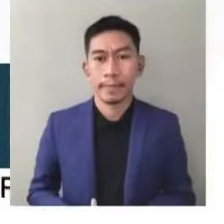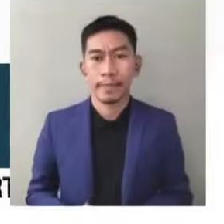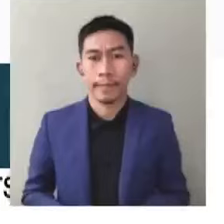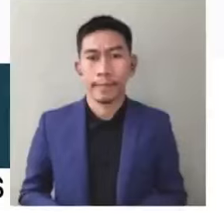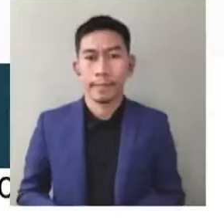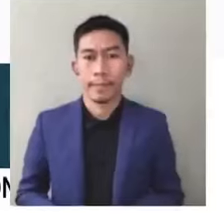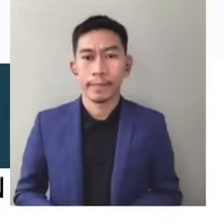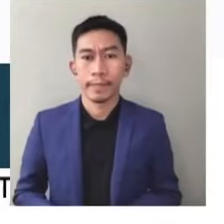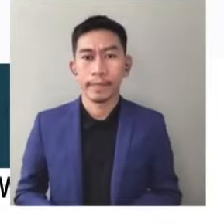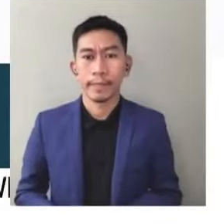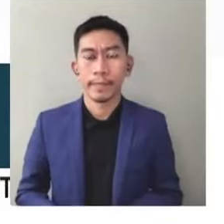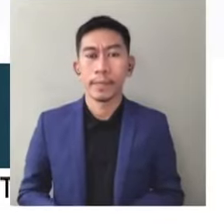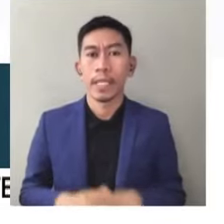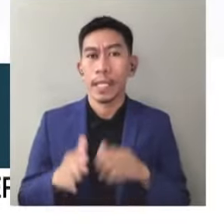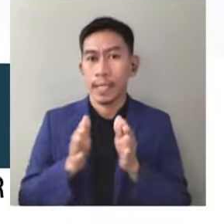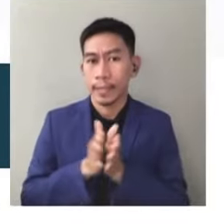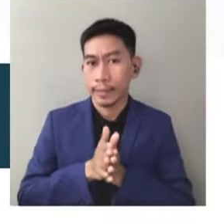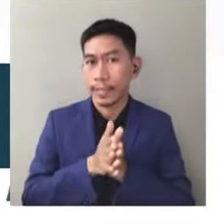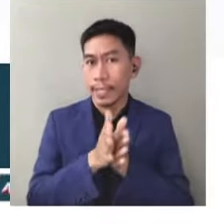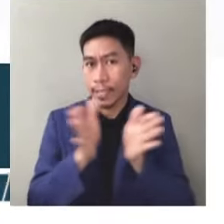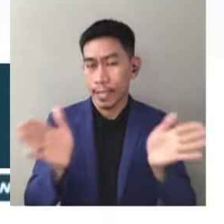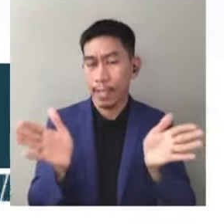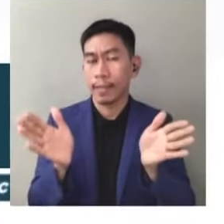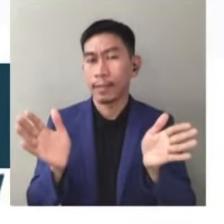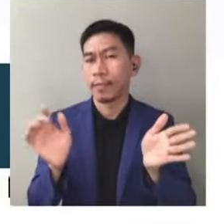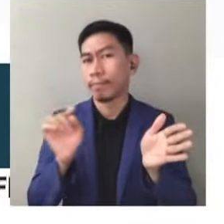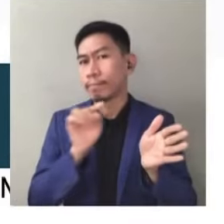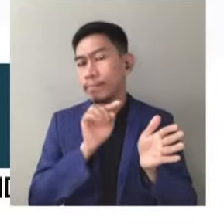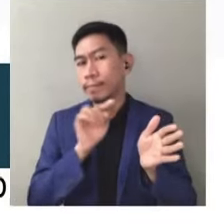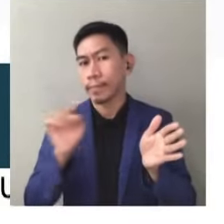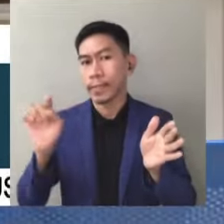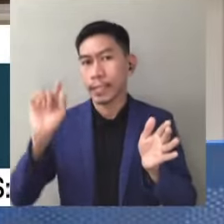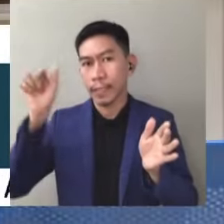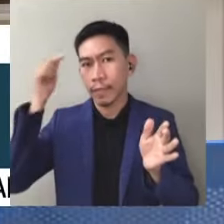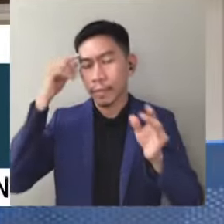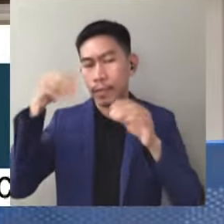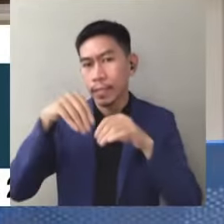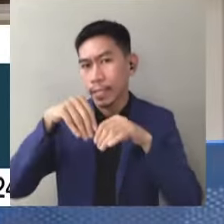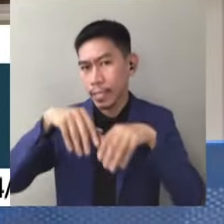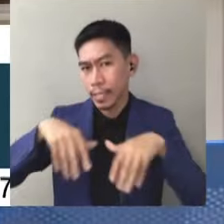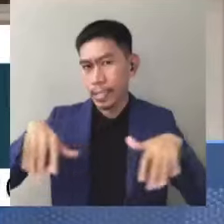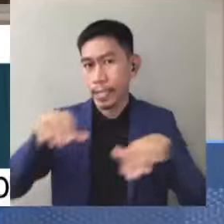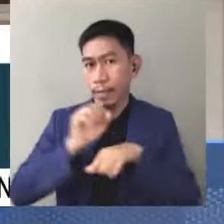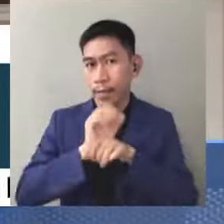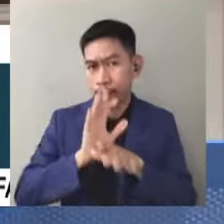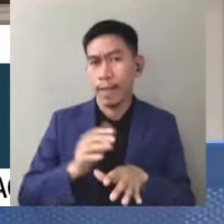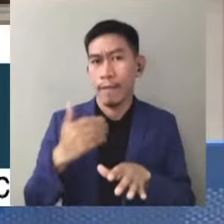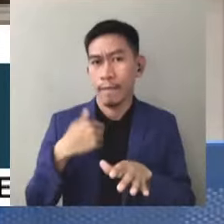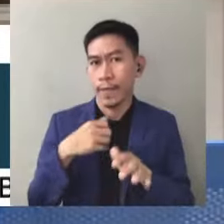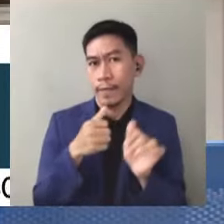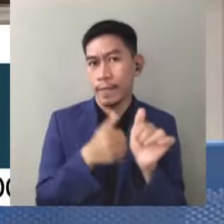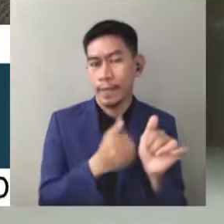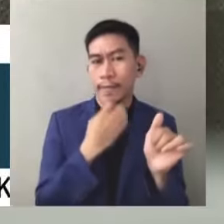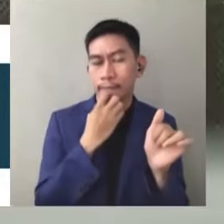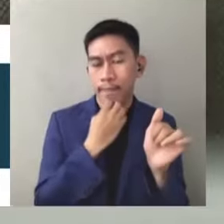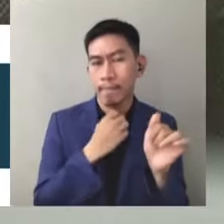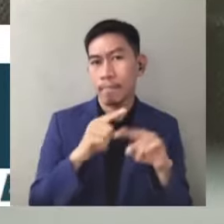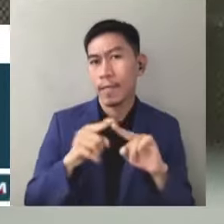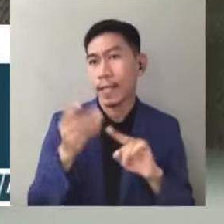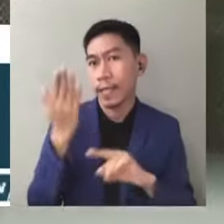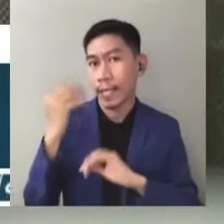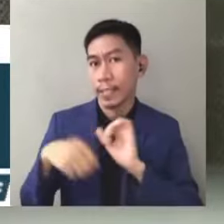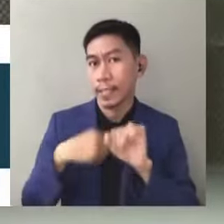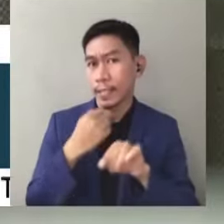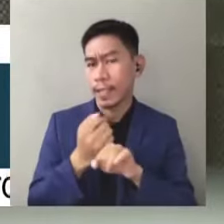Sa pangkalahatan, sumusunod naman ang ating mga kasamahan sa pamahalaan. Nung nakaraang taon, medyo may konting decrease yung